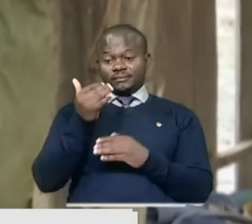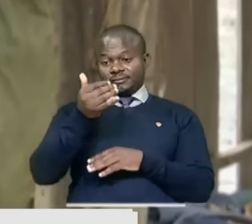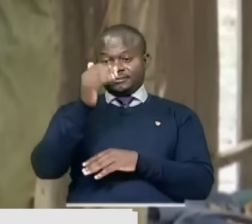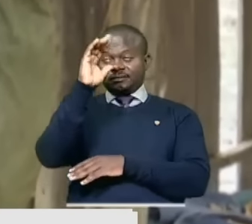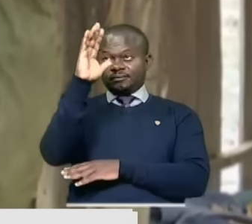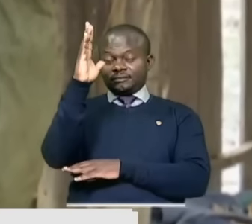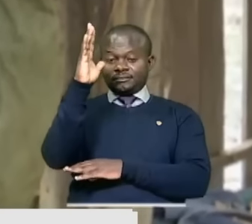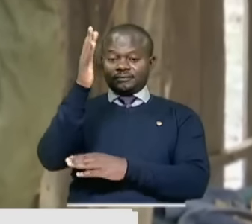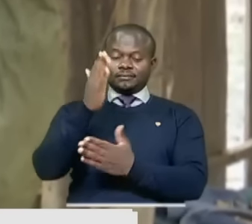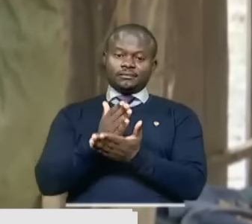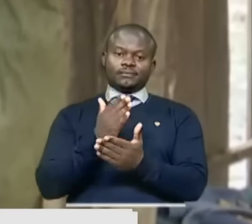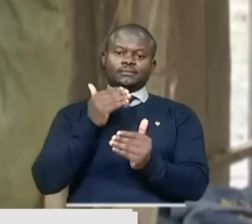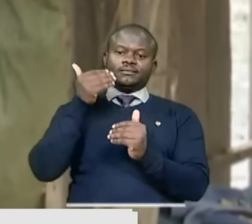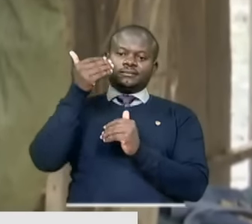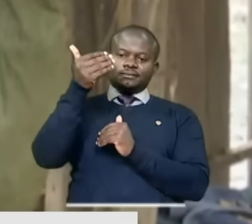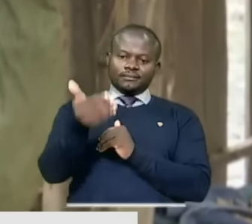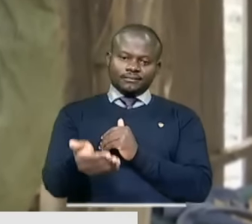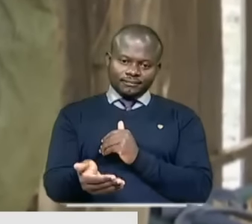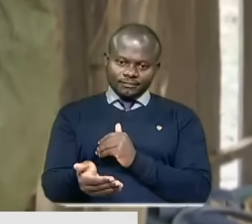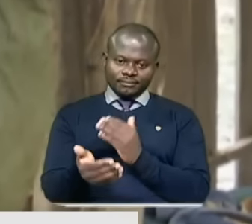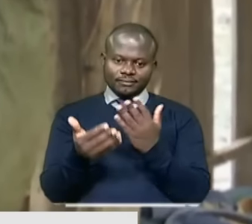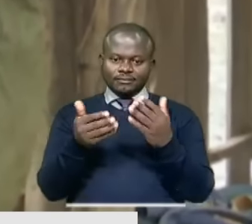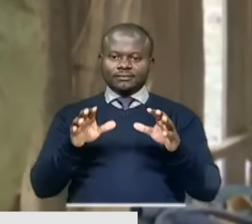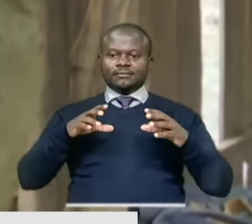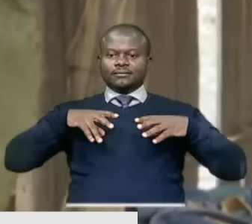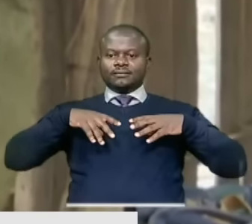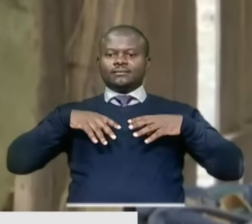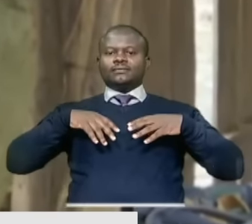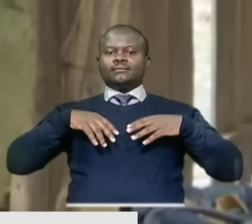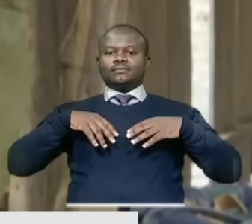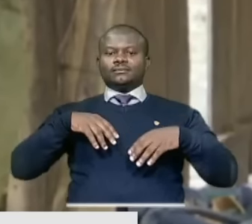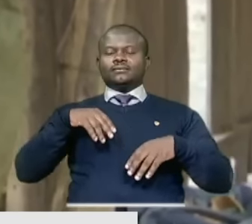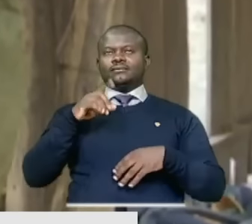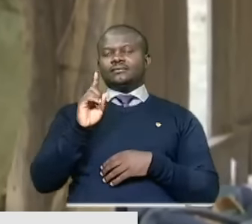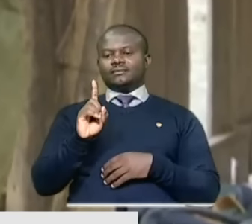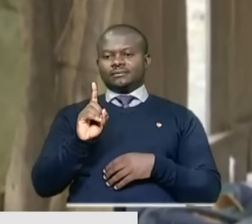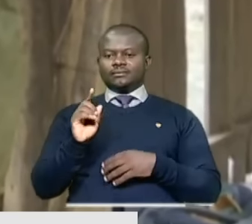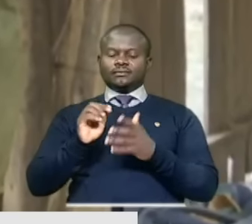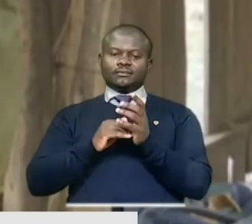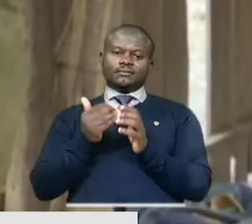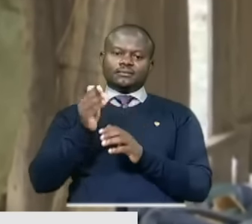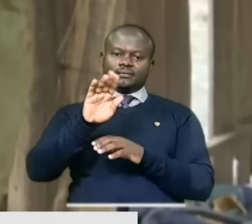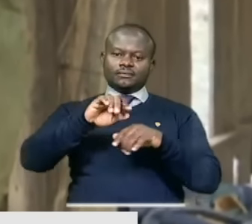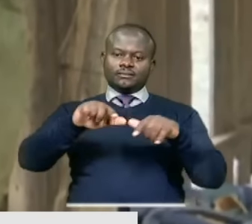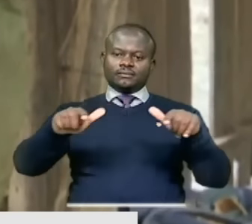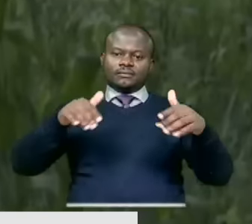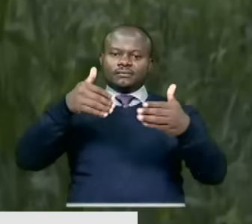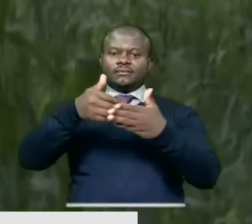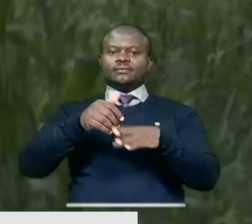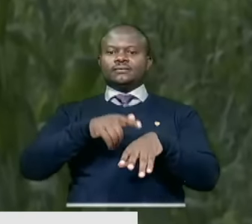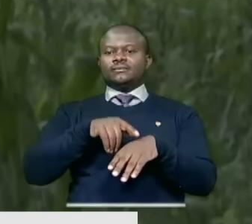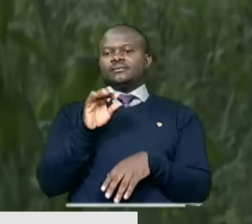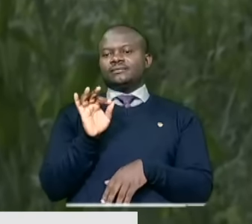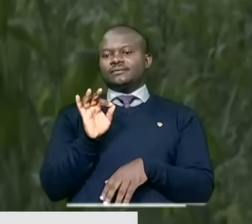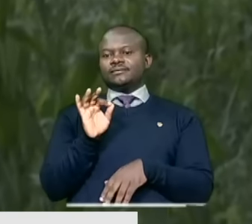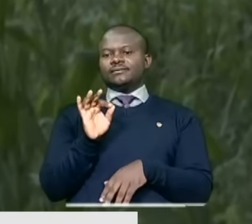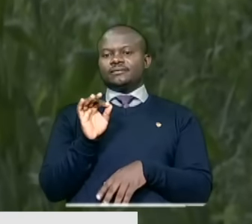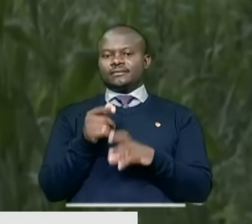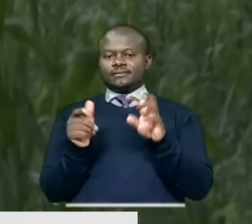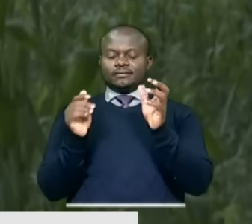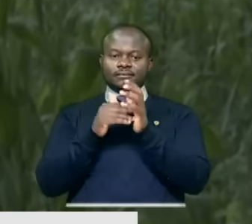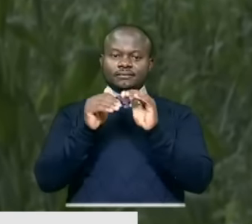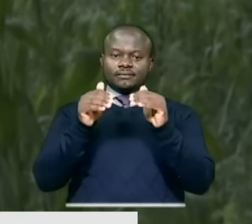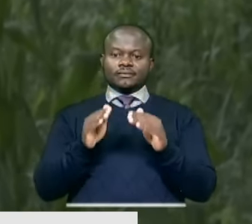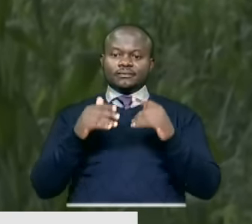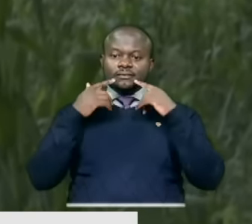zigeze ubundi yamara kuruhuka saa 7 bagasubira mu murima bagahinga bakageza saa 9 ku rundi ruhande abahinzi bavuga